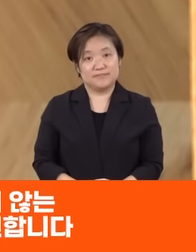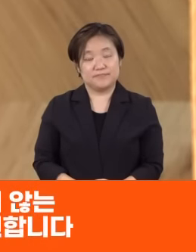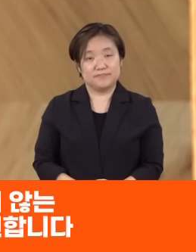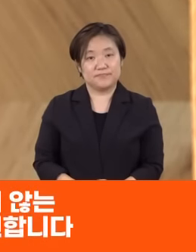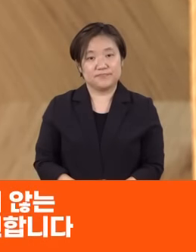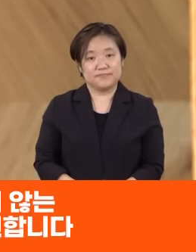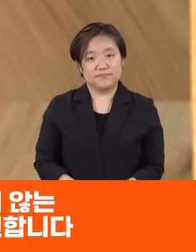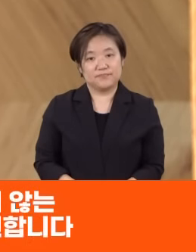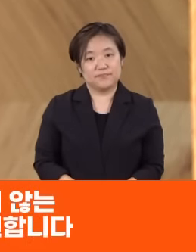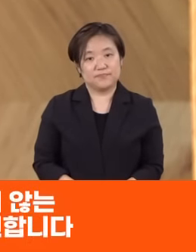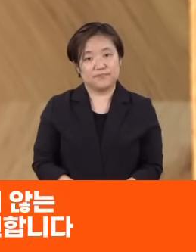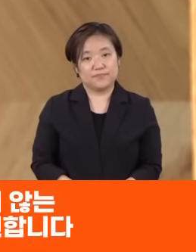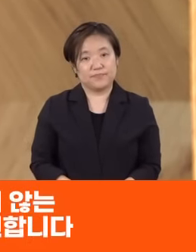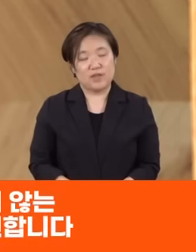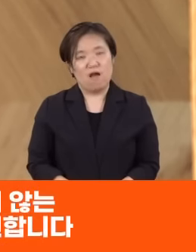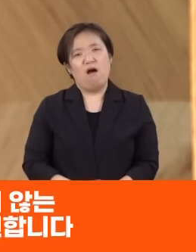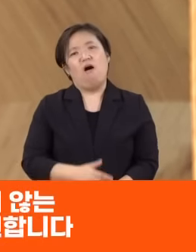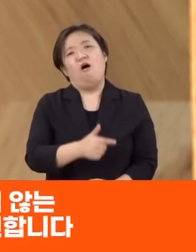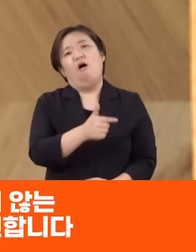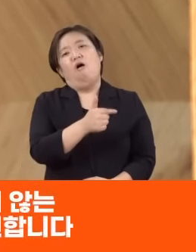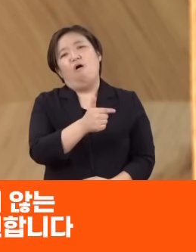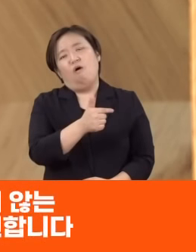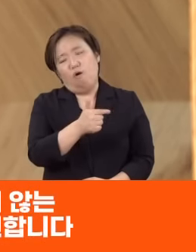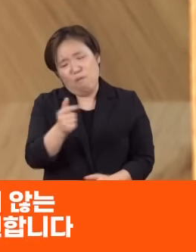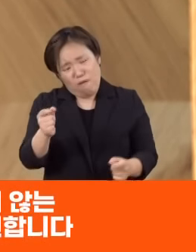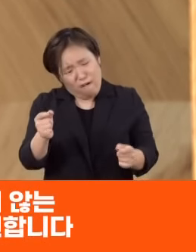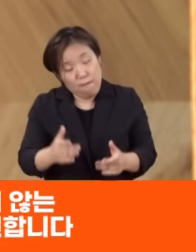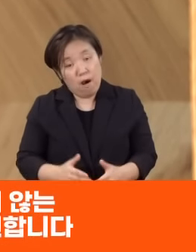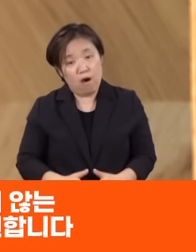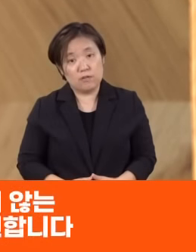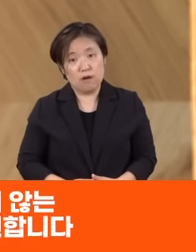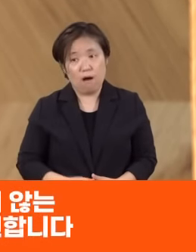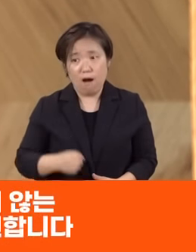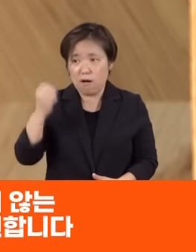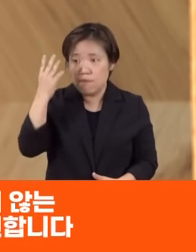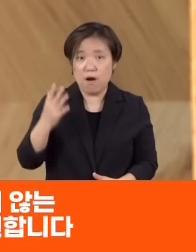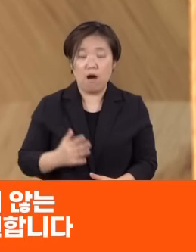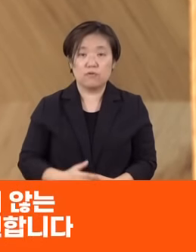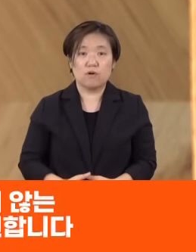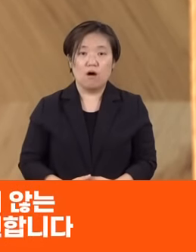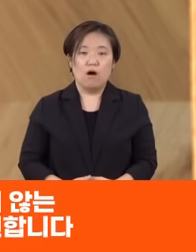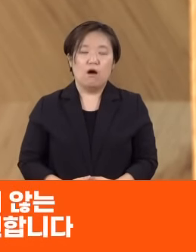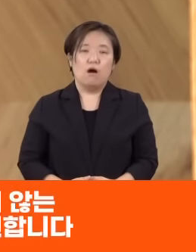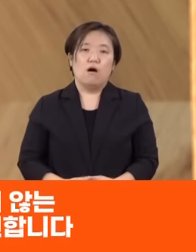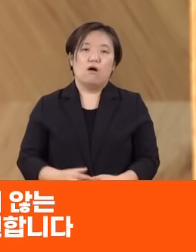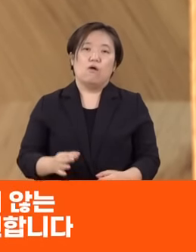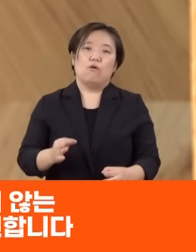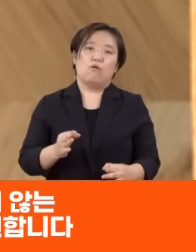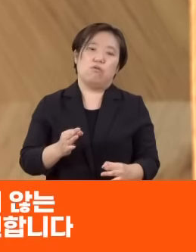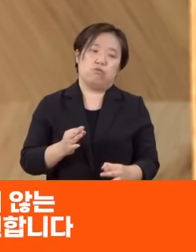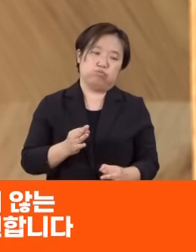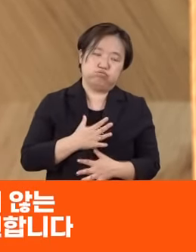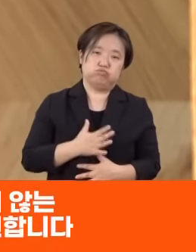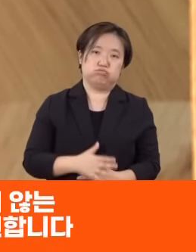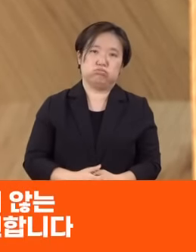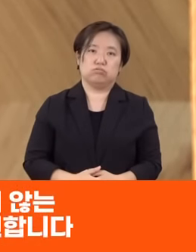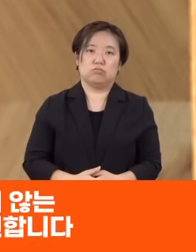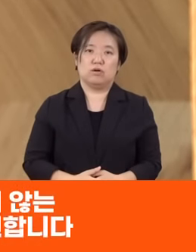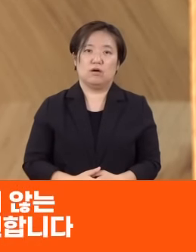말씀이죠 너무 순식간이라 조금만 늦었으면 큰일날 뻔했습니다